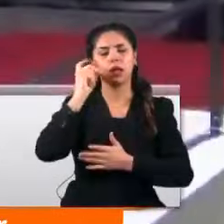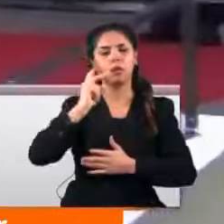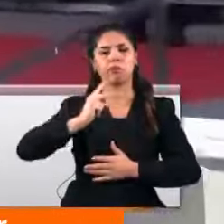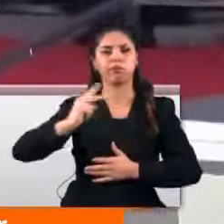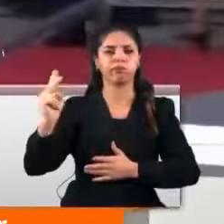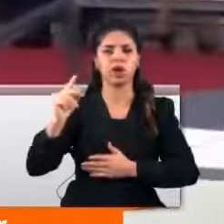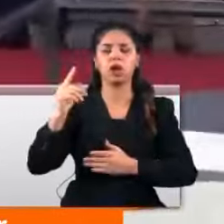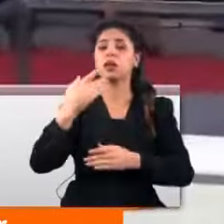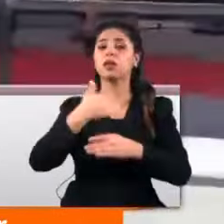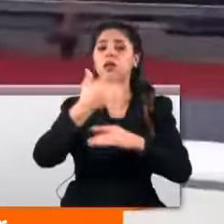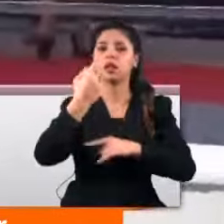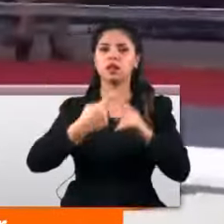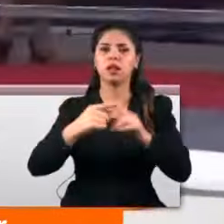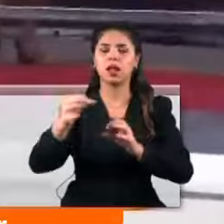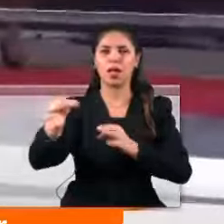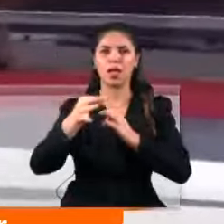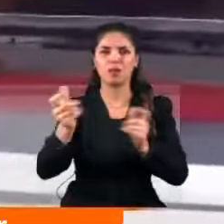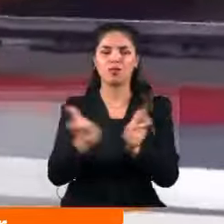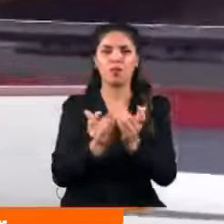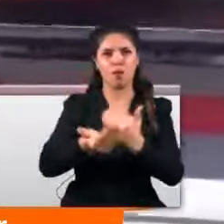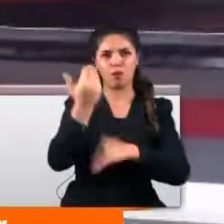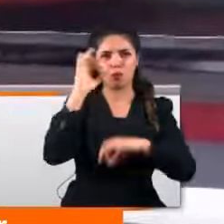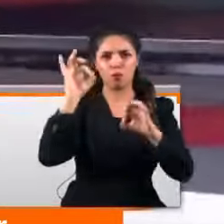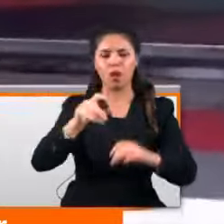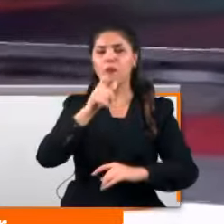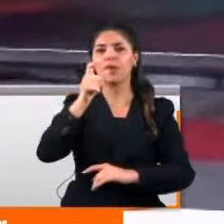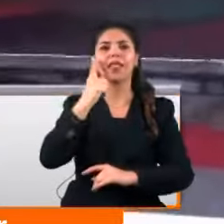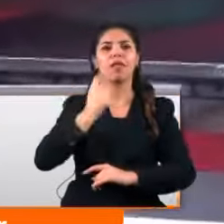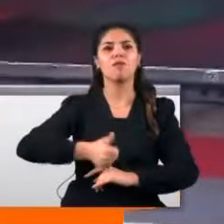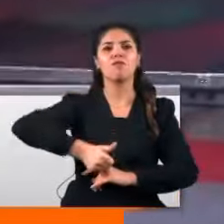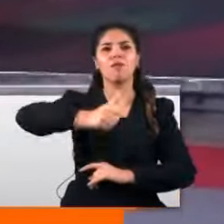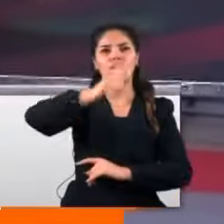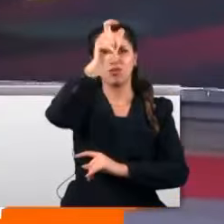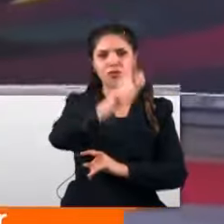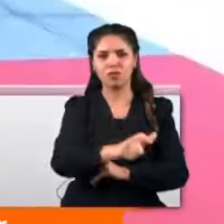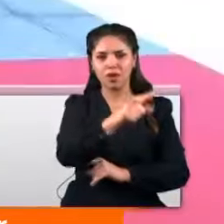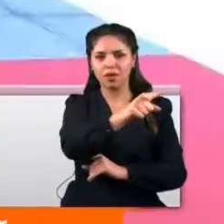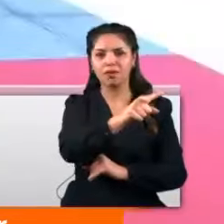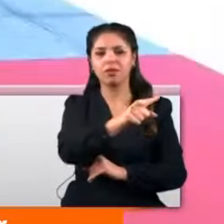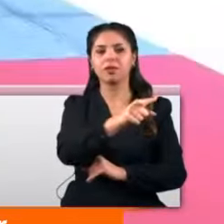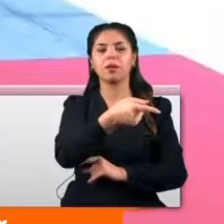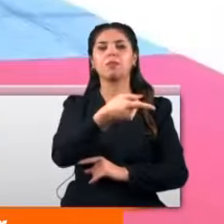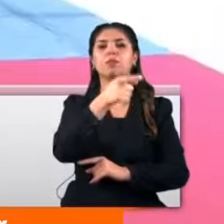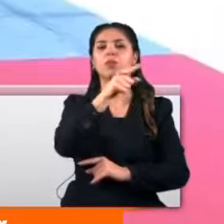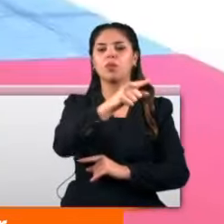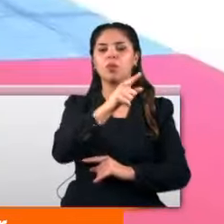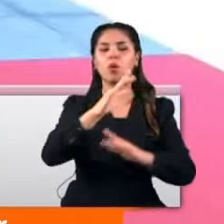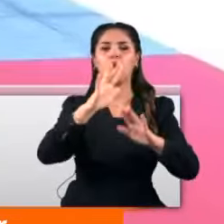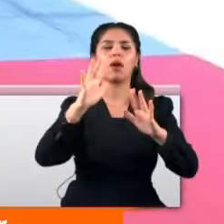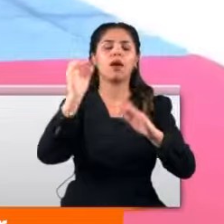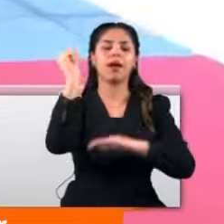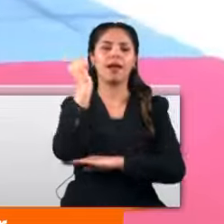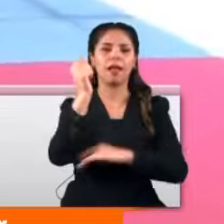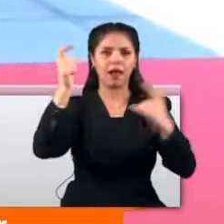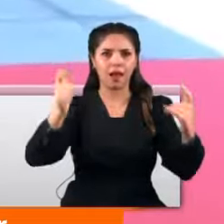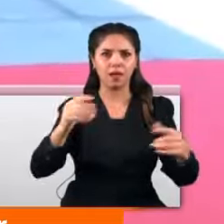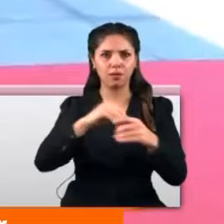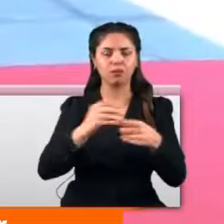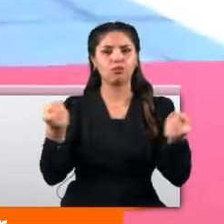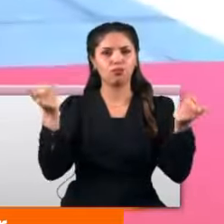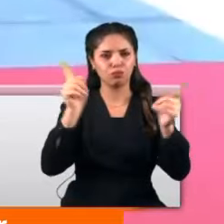trafiği zirve öncesi başladı. Erdoğan, Brezilya Devlet Başkanı Lula da Silva ile Copacabana Kalesi'nde bir araya geldi.